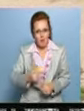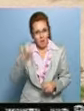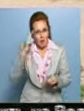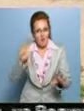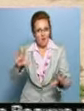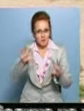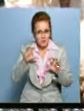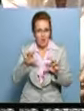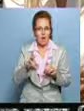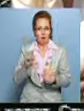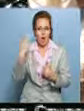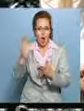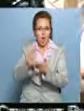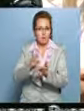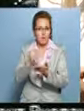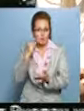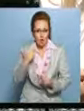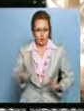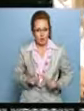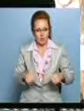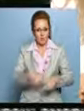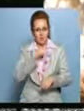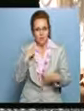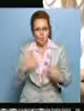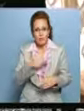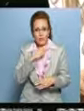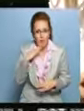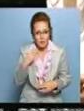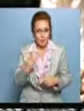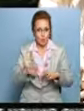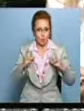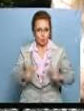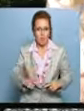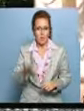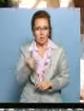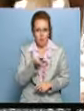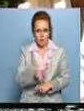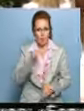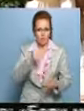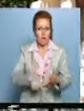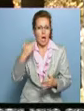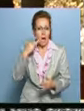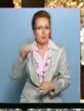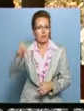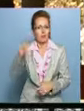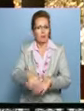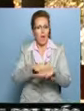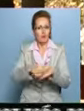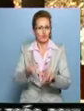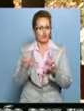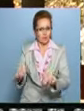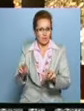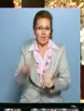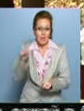впитает державы жить на Родине не хотят студент Руслан уверен американцы вот нация счастливчиков в принципе это